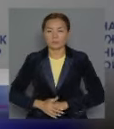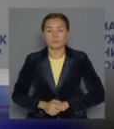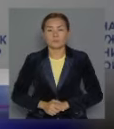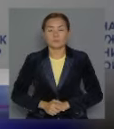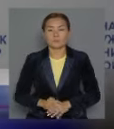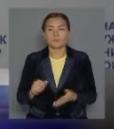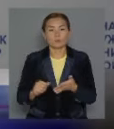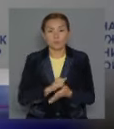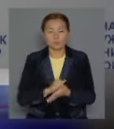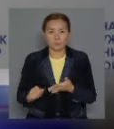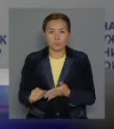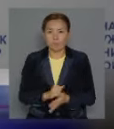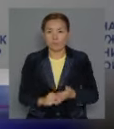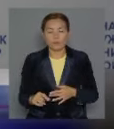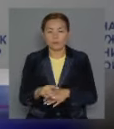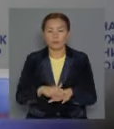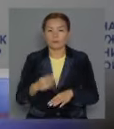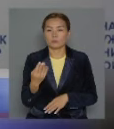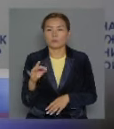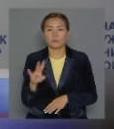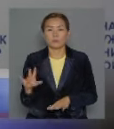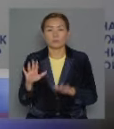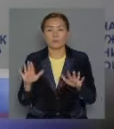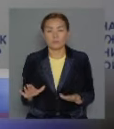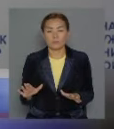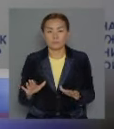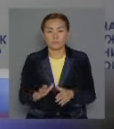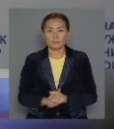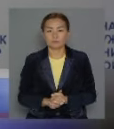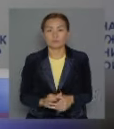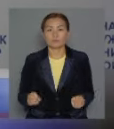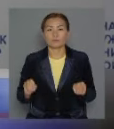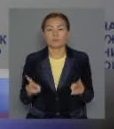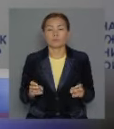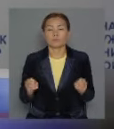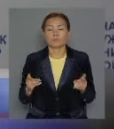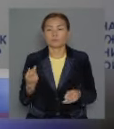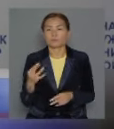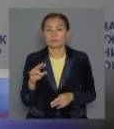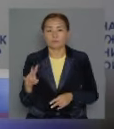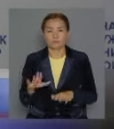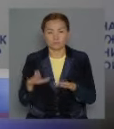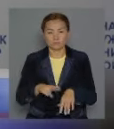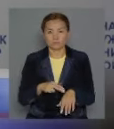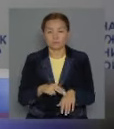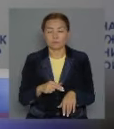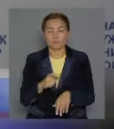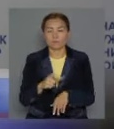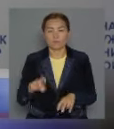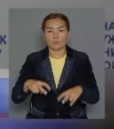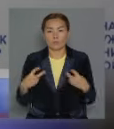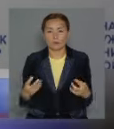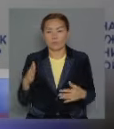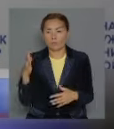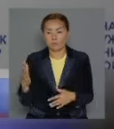тиісті құжаттарын халыққа қызмет көрсету орталығында, яғни арнайы спецсонда полиция қызметкері отыр сол